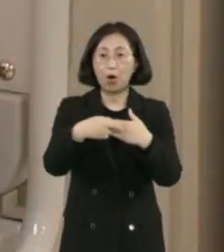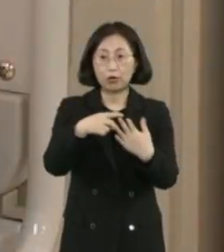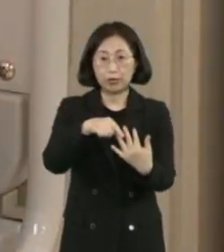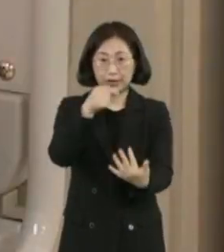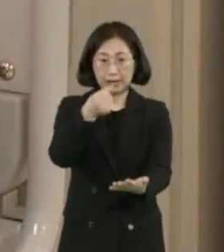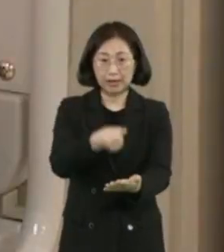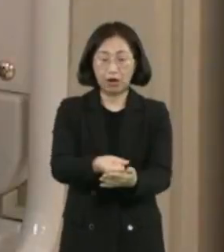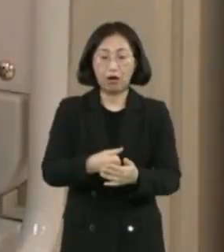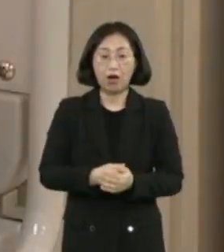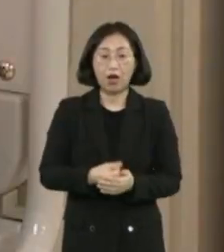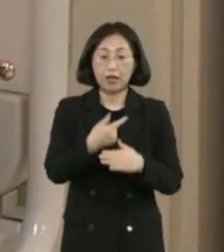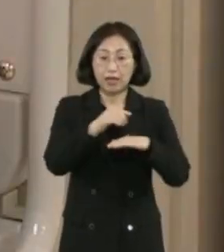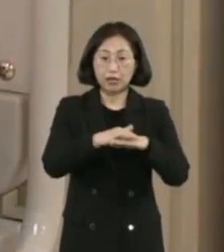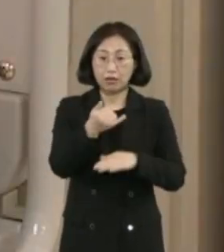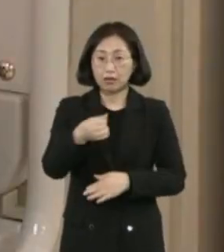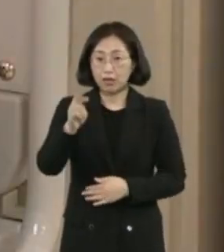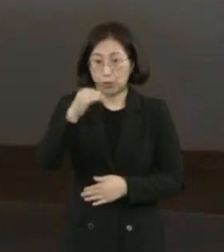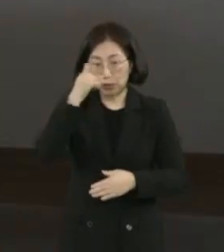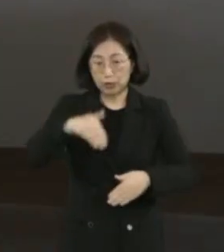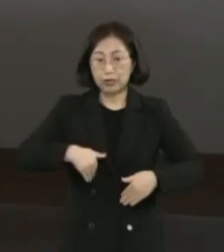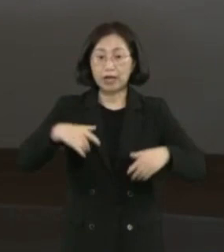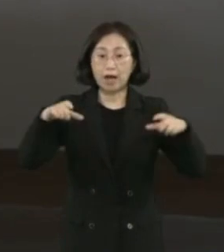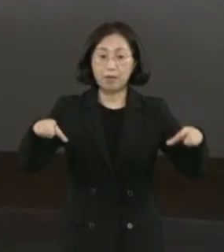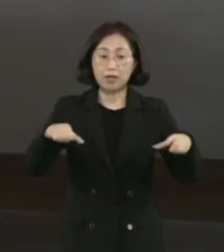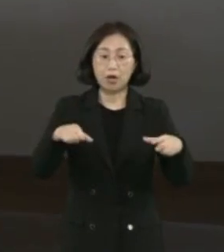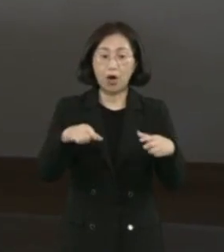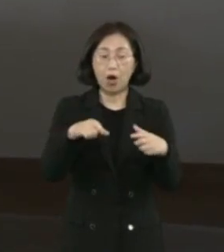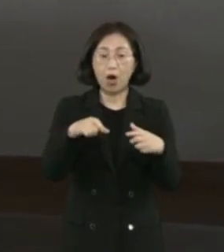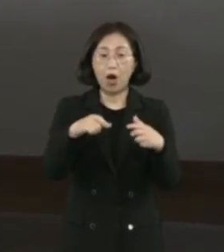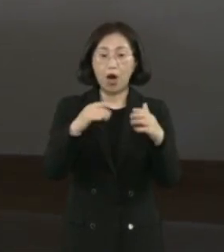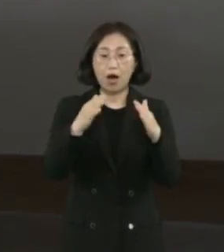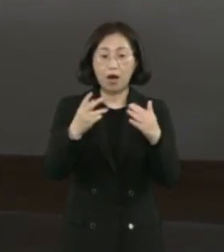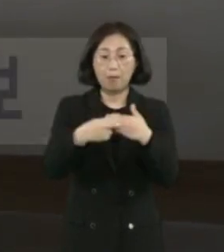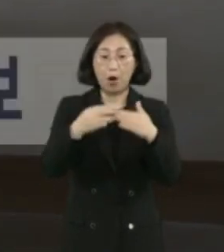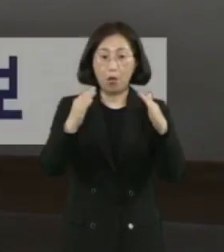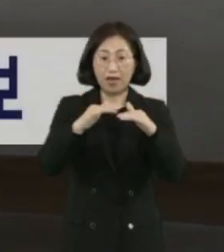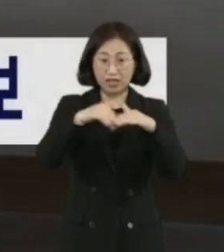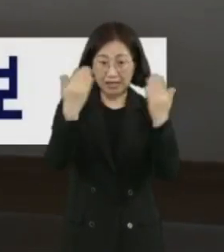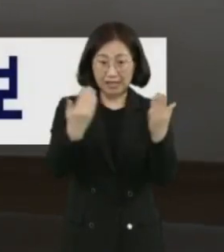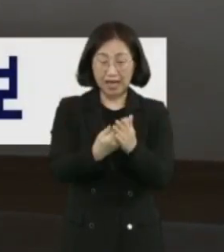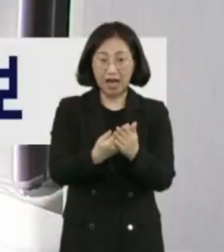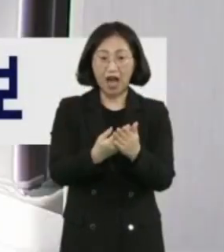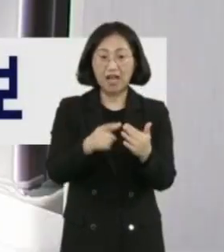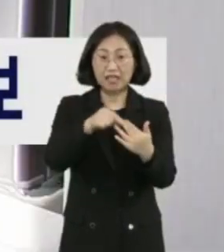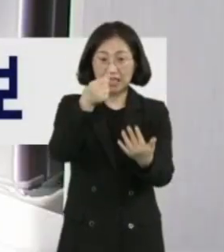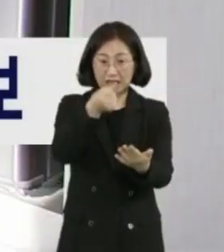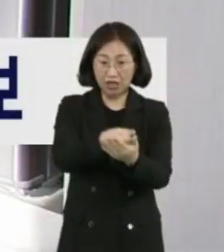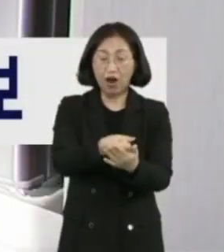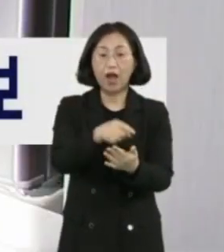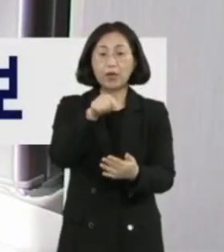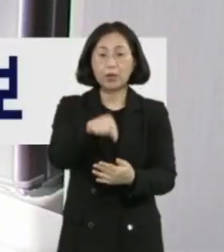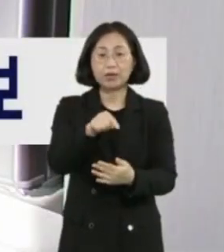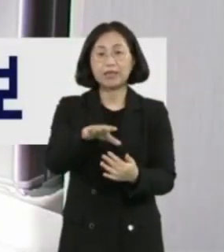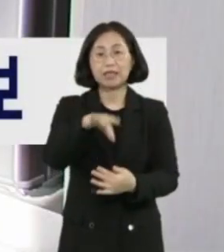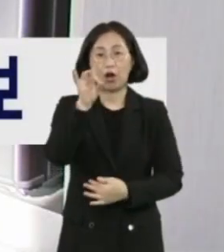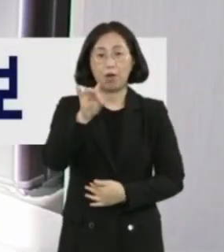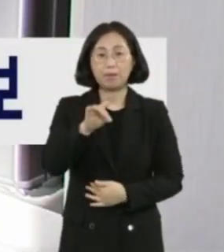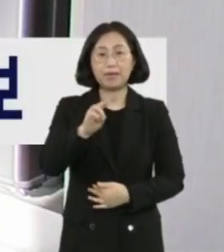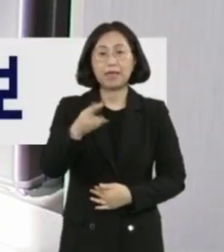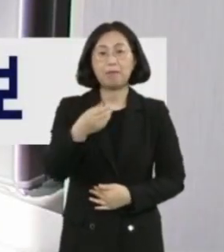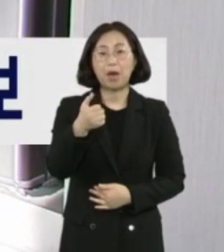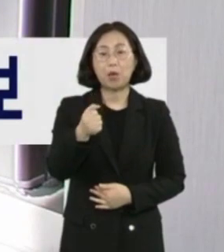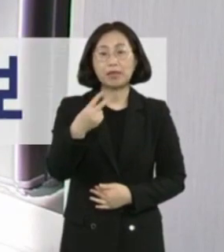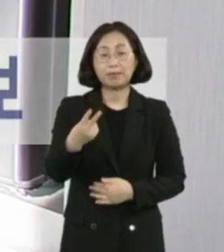지정됐습니다. 대전과 세종, 충남에서 병원이 통째로 지정된 최초 사례로 코로나19 치료병상